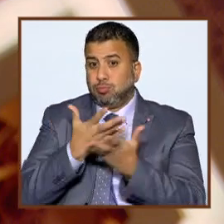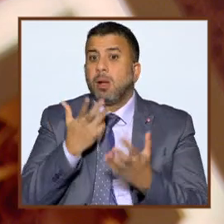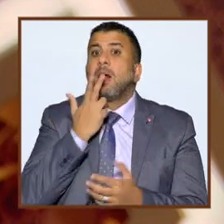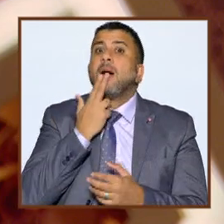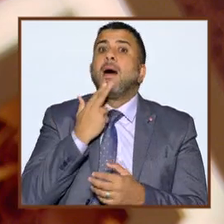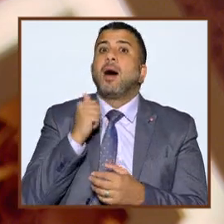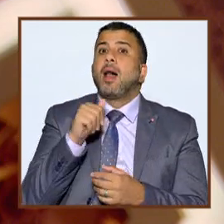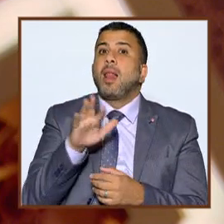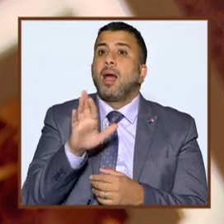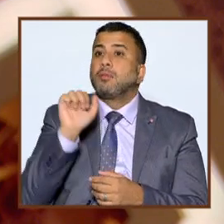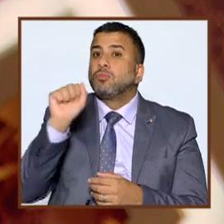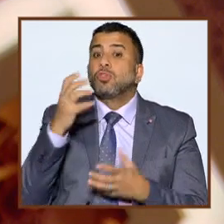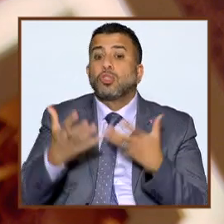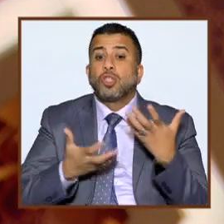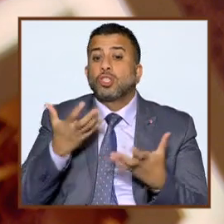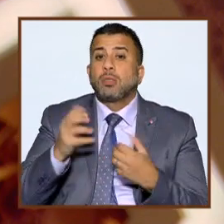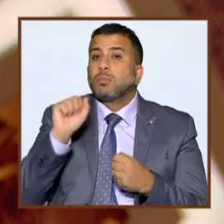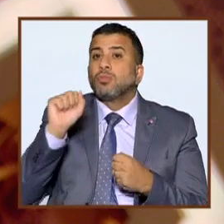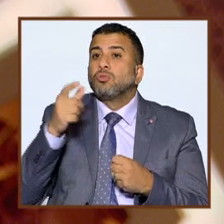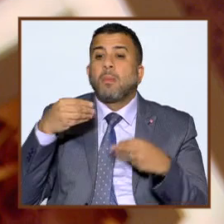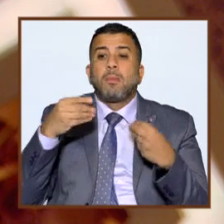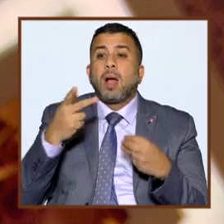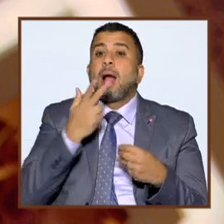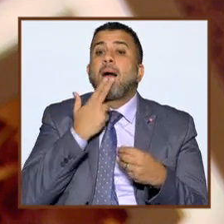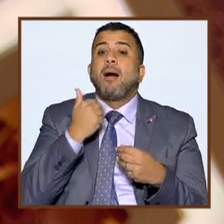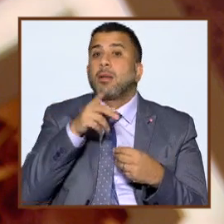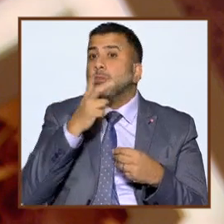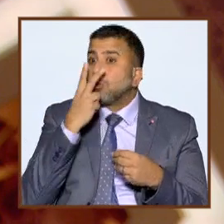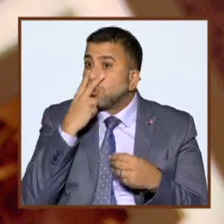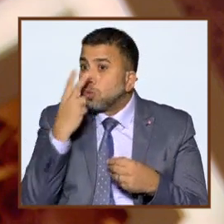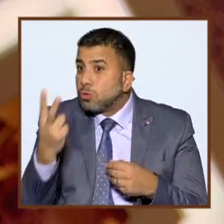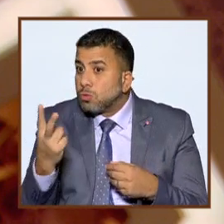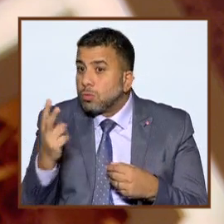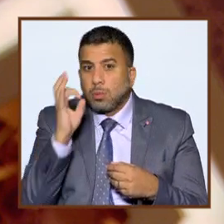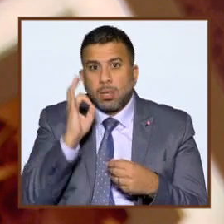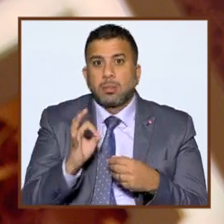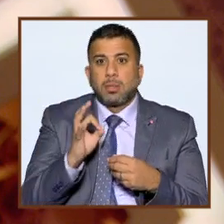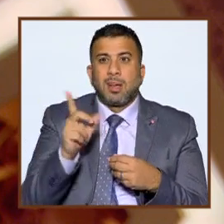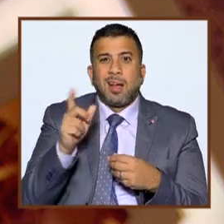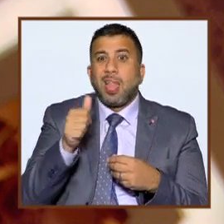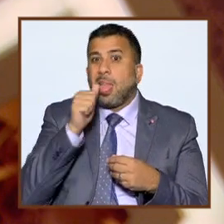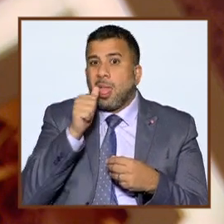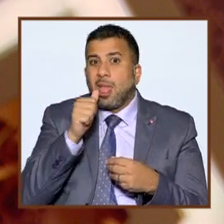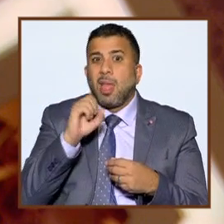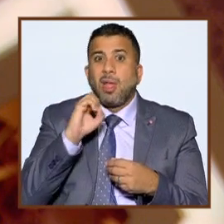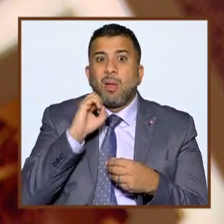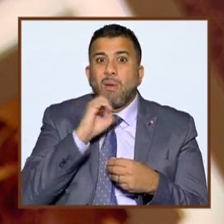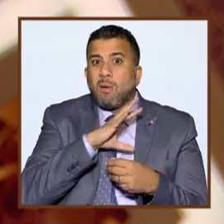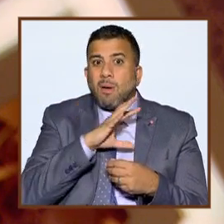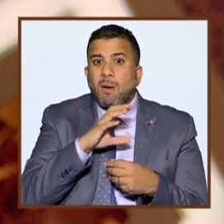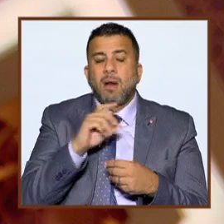من حيث النشاط النشاط حلال وأنت اطلعت على هذا الشيء وليس فيه شيء من الربا وليس فيه شيء